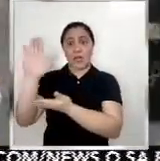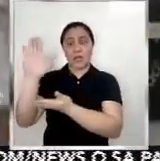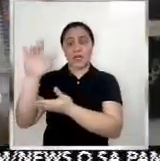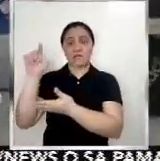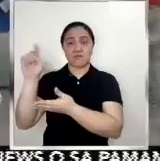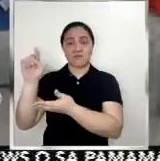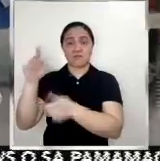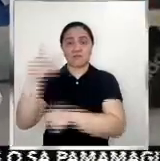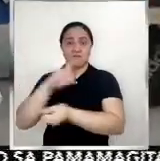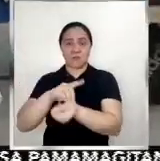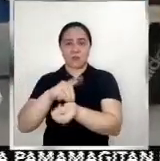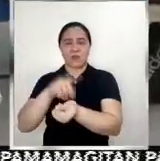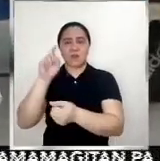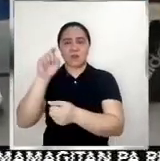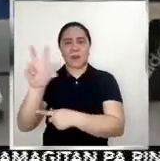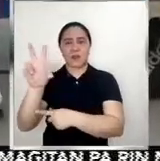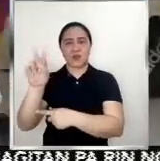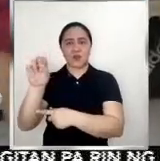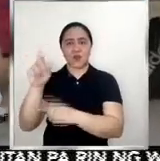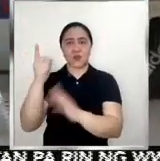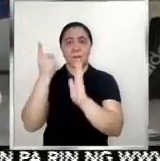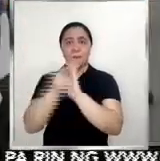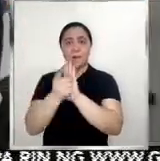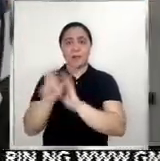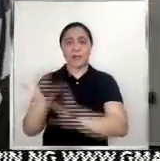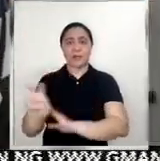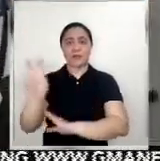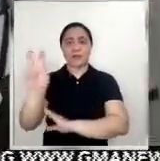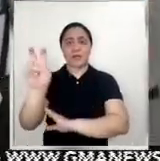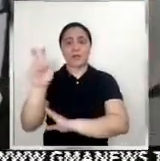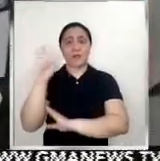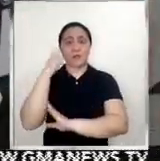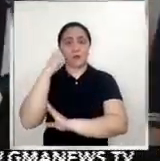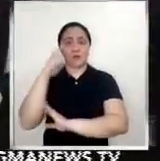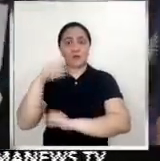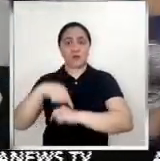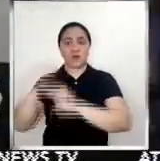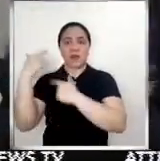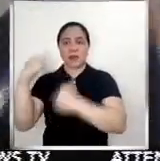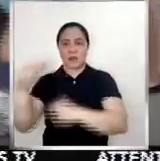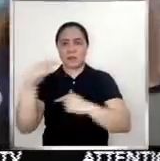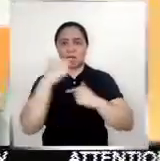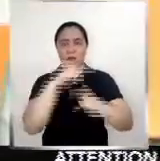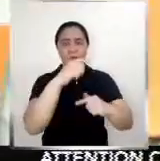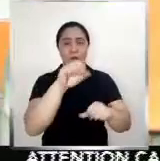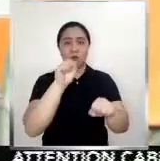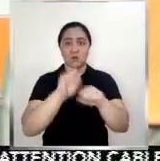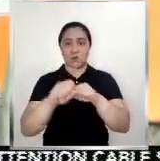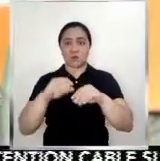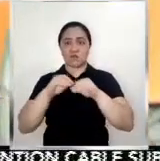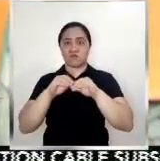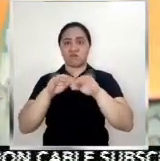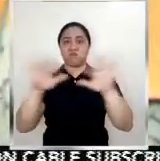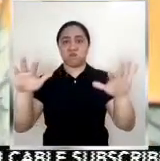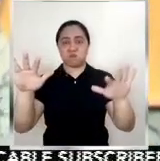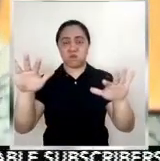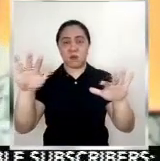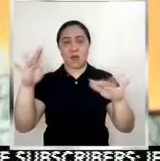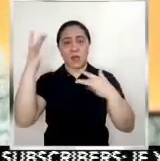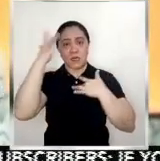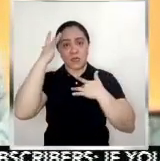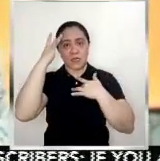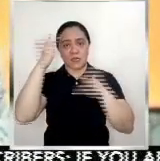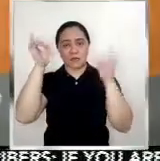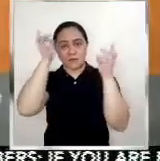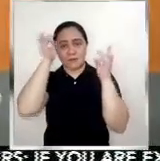lang ang maximum travel time sa mga pampublikong sasakyan para mabawasan ang risk ng hawaan sa COVID. Base raw ito sa mga pag-aaral sa